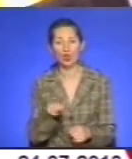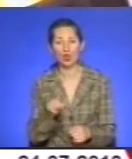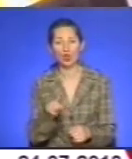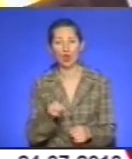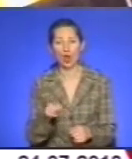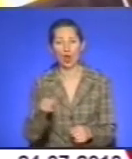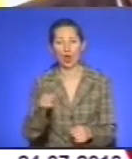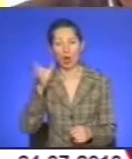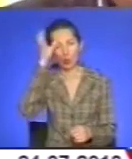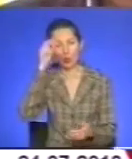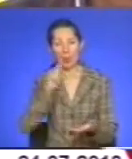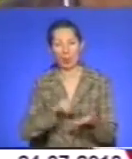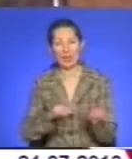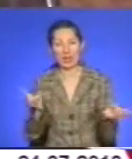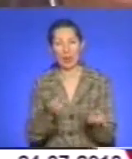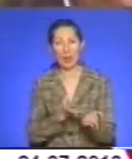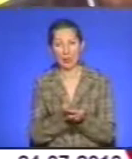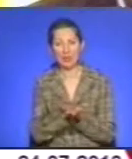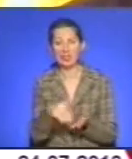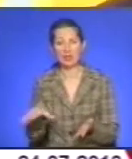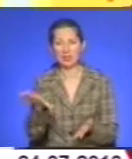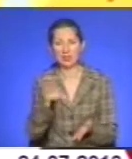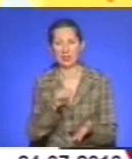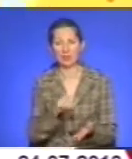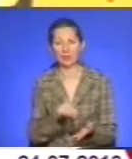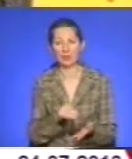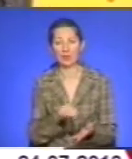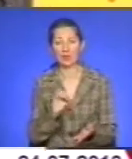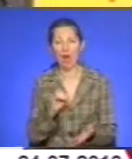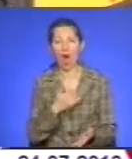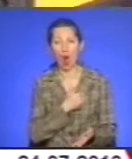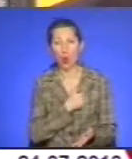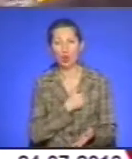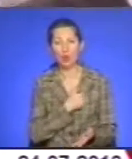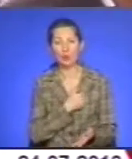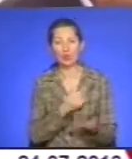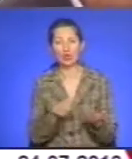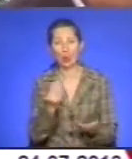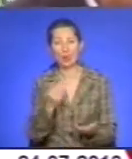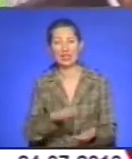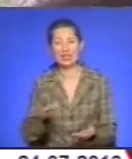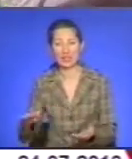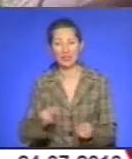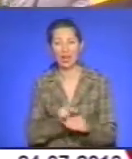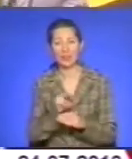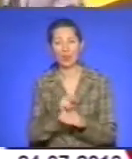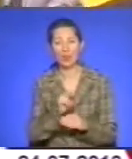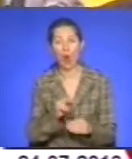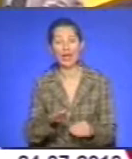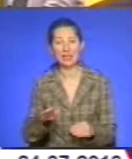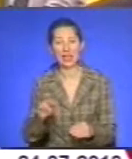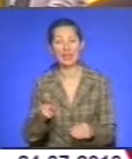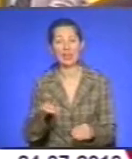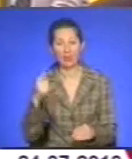лозунг «Податки повинні платити всі». І я хочу сказати, якщо ми з дитинства навчимо дітей, як в